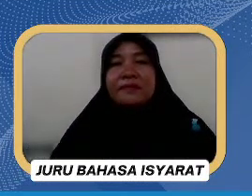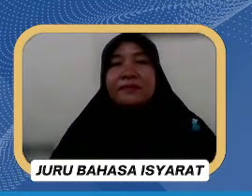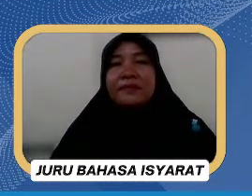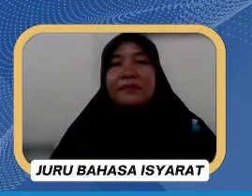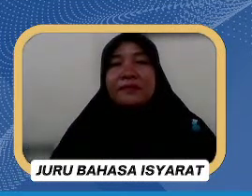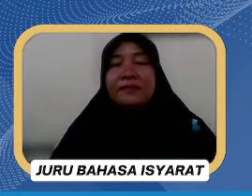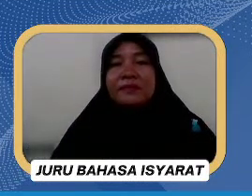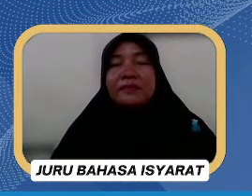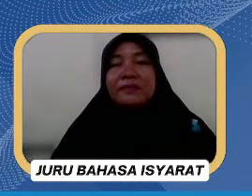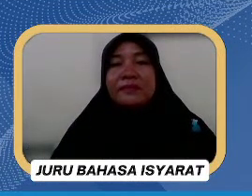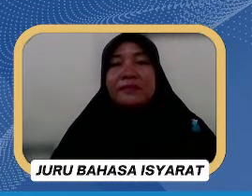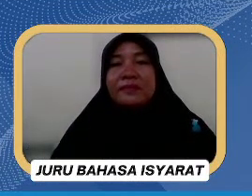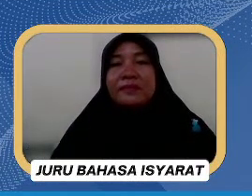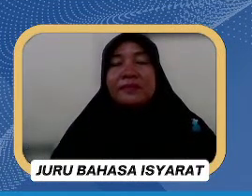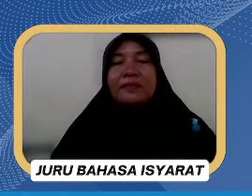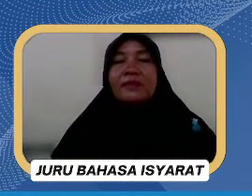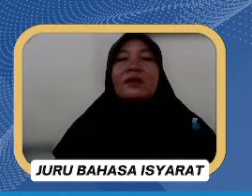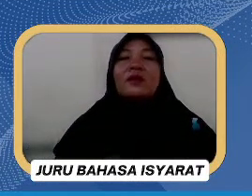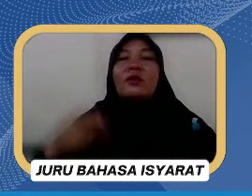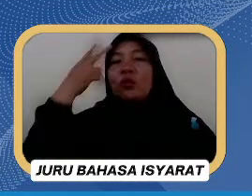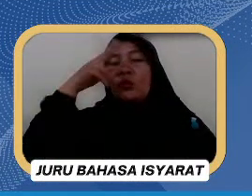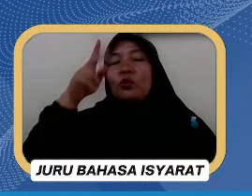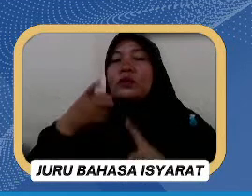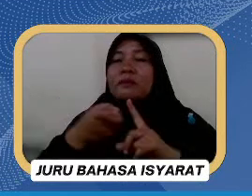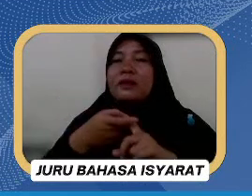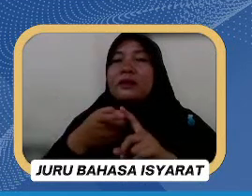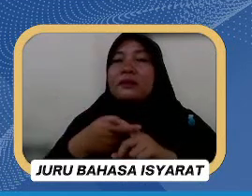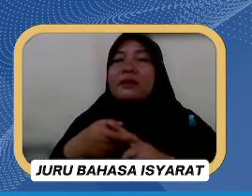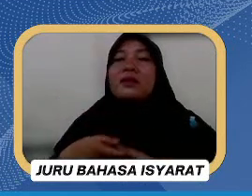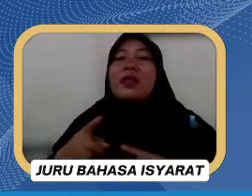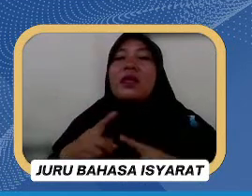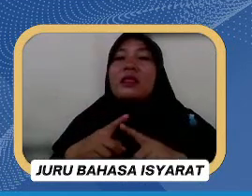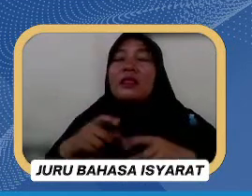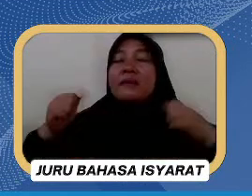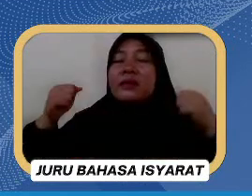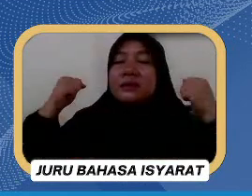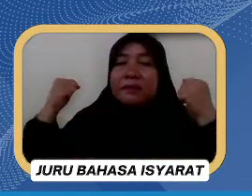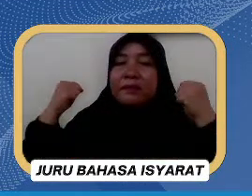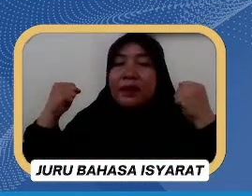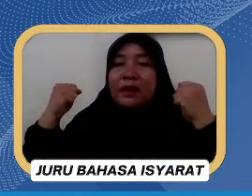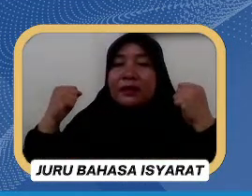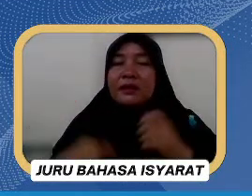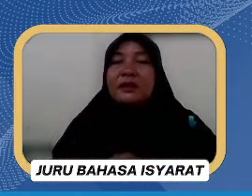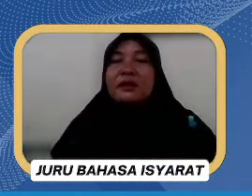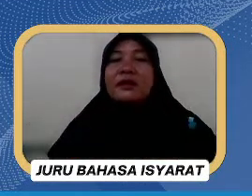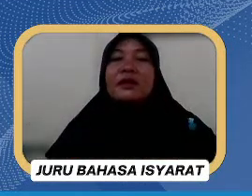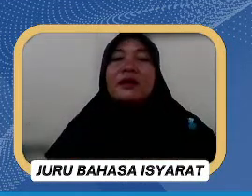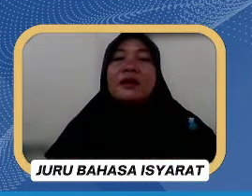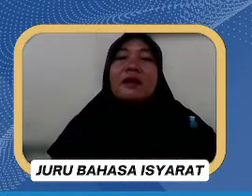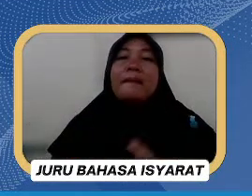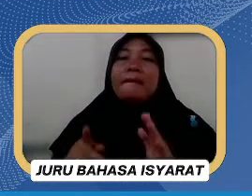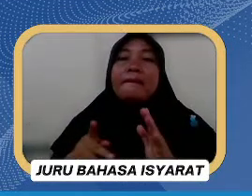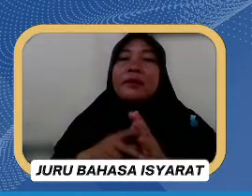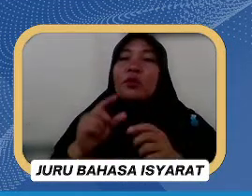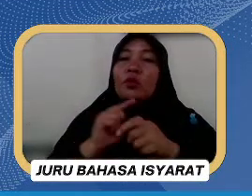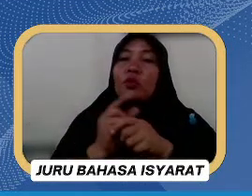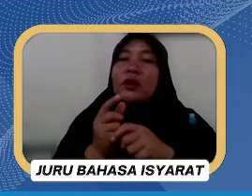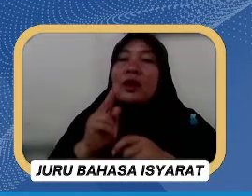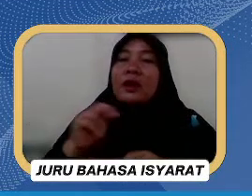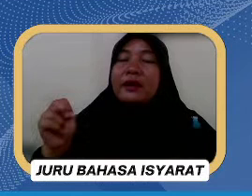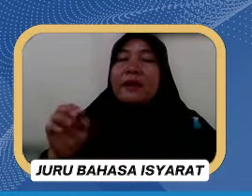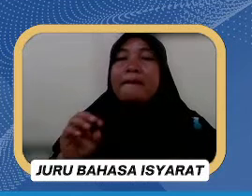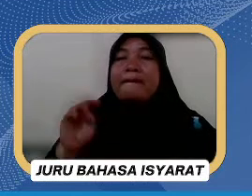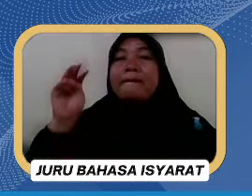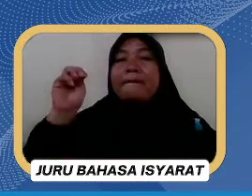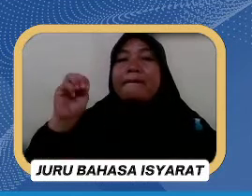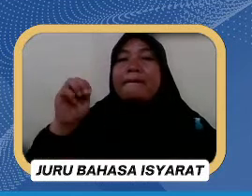yang pastinya teman-teman tetap semangat. Kembali lagi bahwa penggunaan media sosial saat ini, bagaimana cara kita berinteraksi dengan orang lain melalui ruang digital,